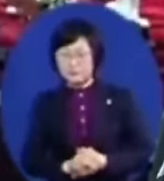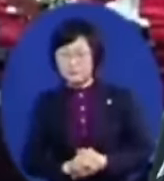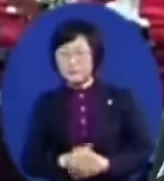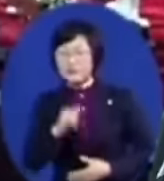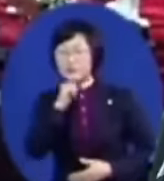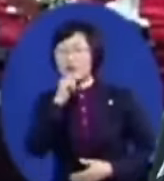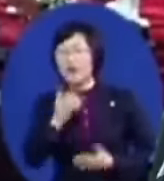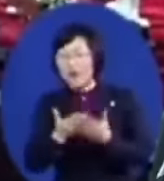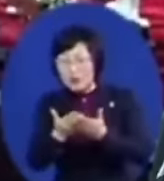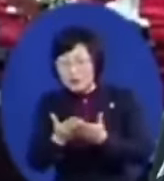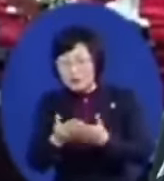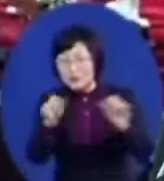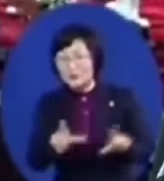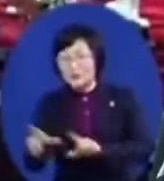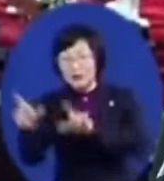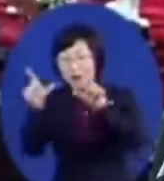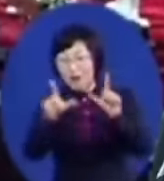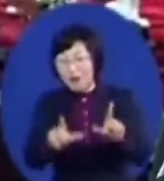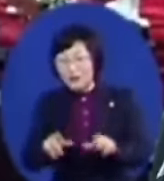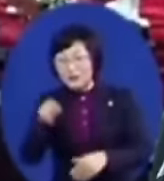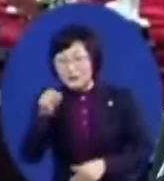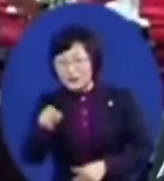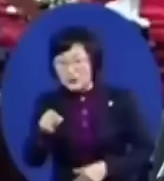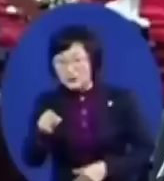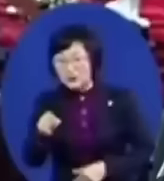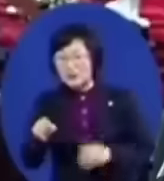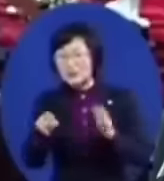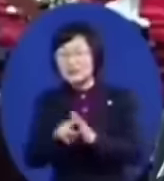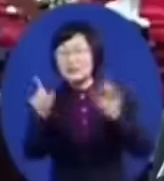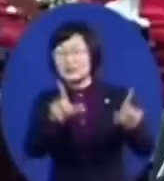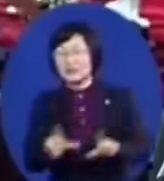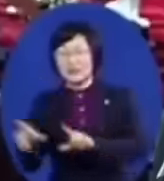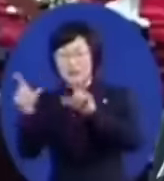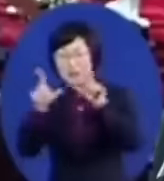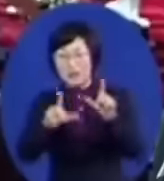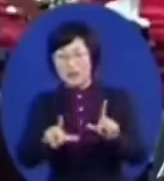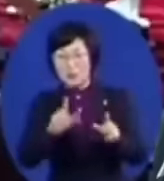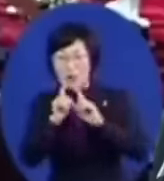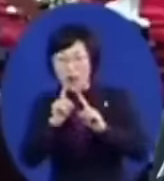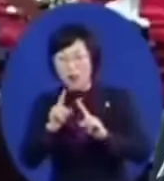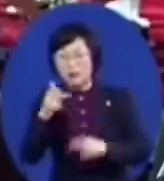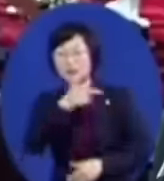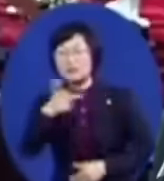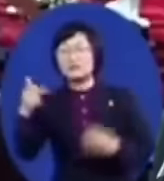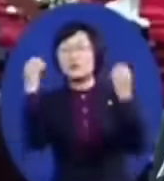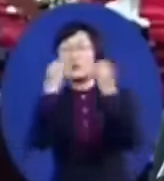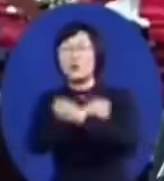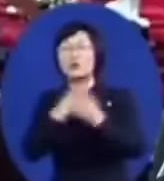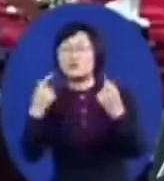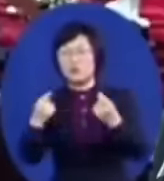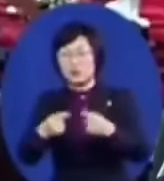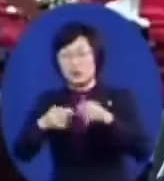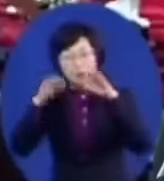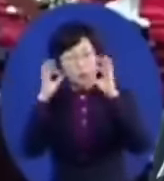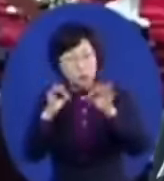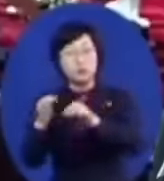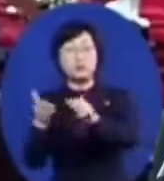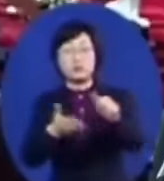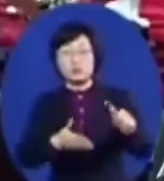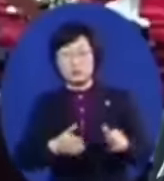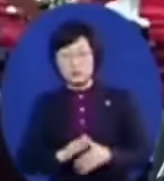거지로 사는 것이 신령한 생활이라고 생각하면 큰 오해입니다. 근데 보세요. 여기